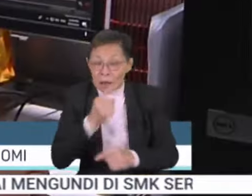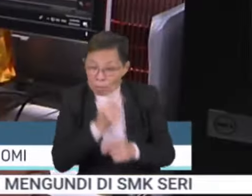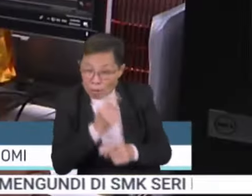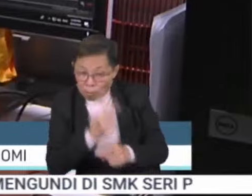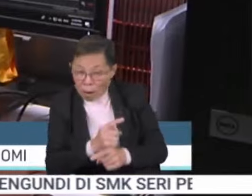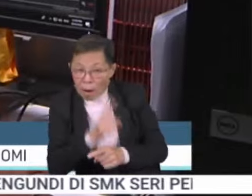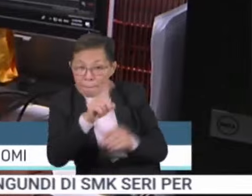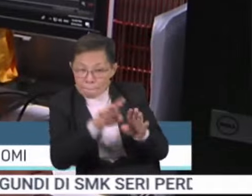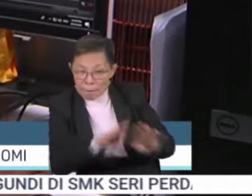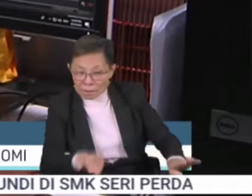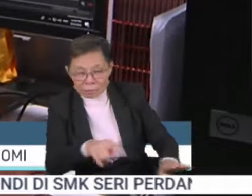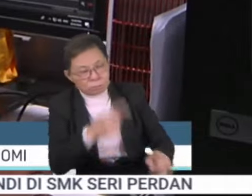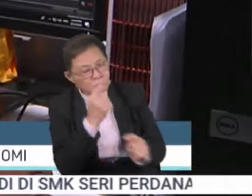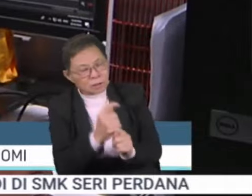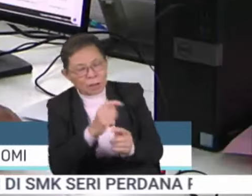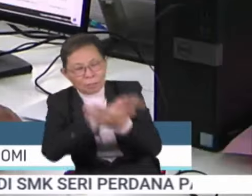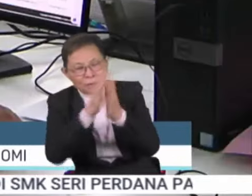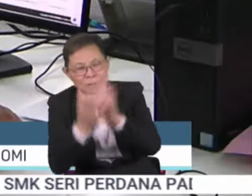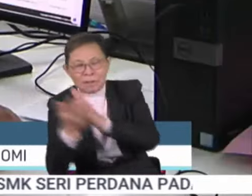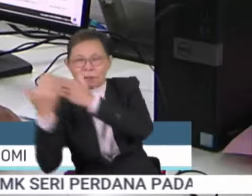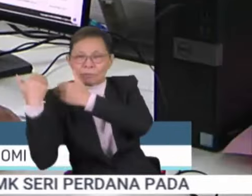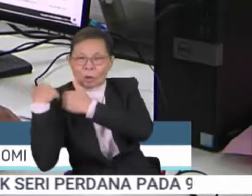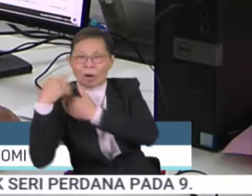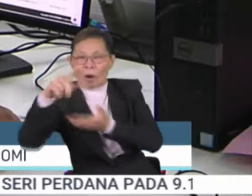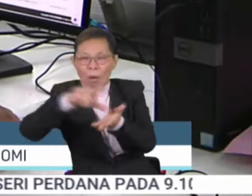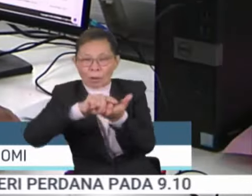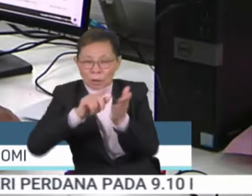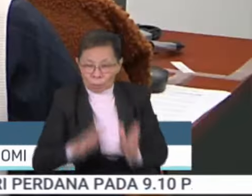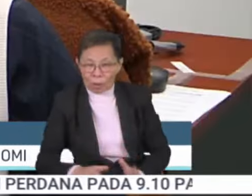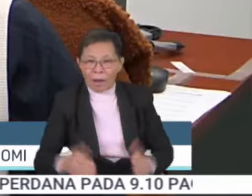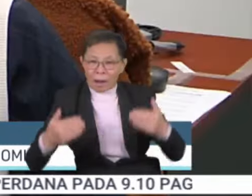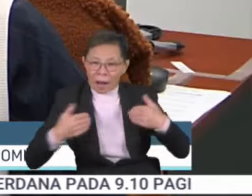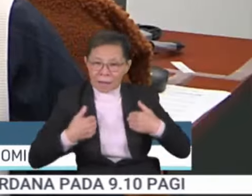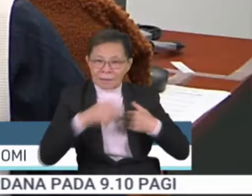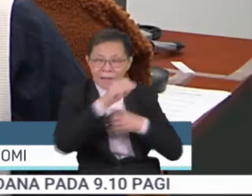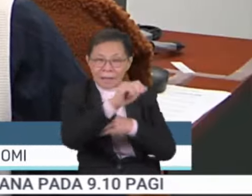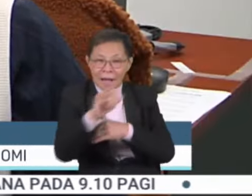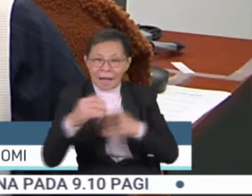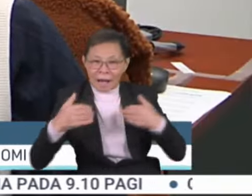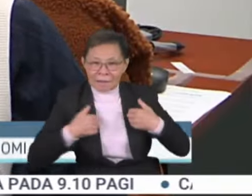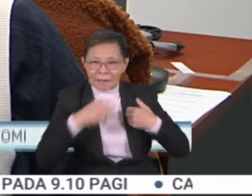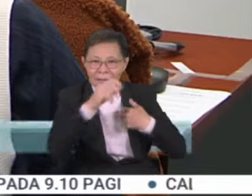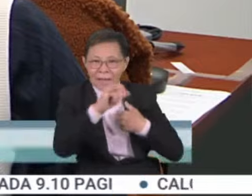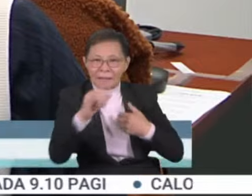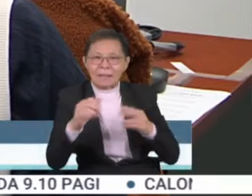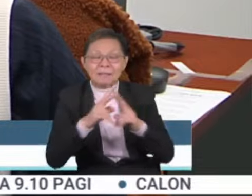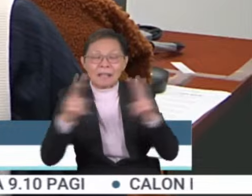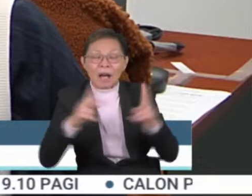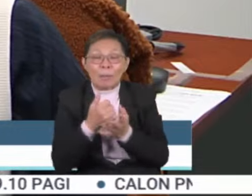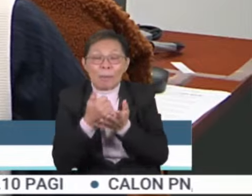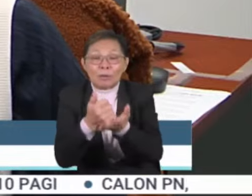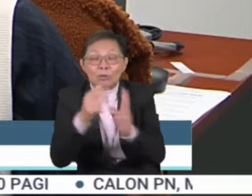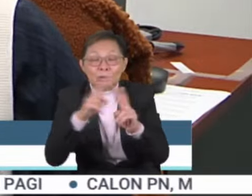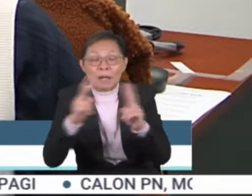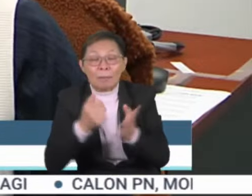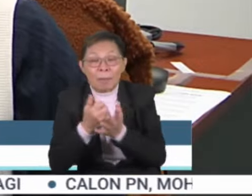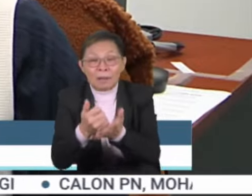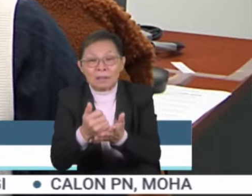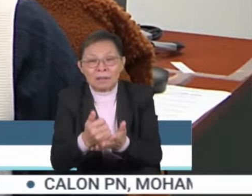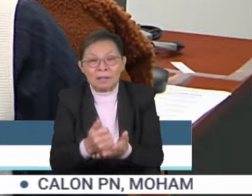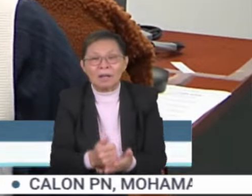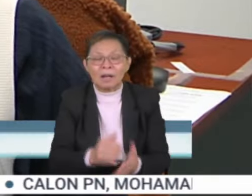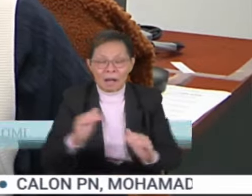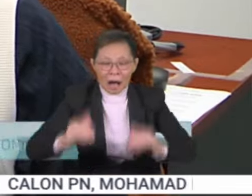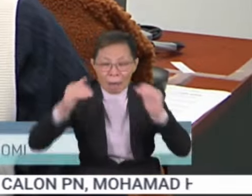kesahihan sesuatu berita itu kekal menjadi tanggungjawab wartawan. Dengan adanya AI ini sangat membantu dari segi untuk mendapatkan